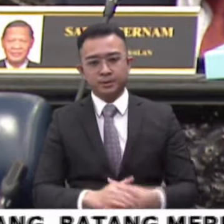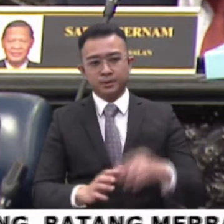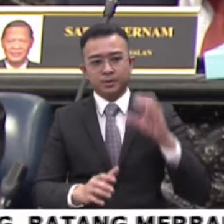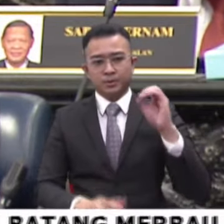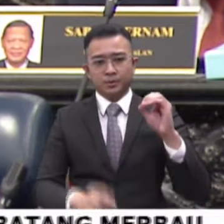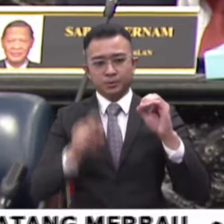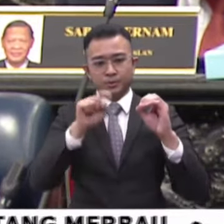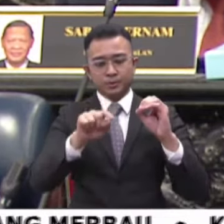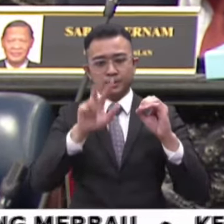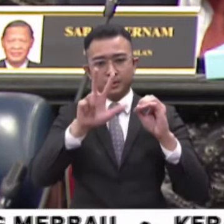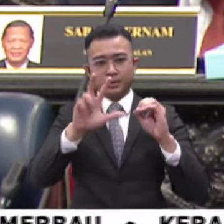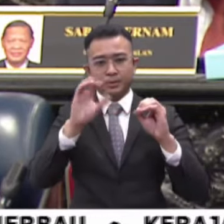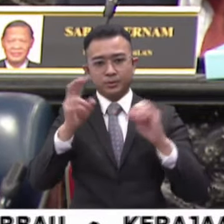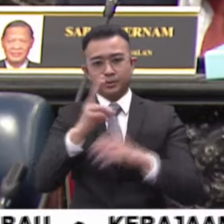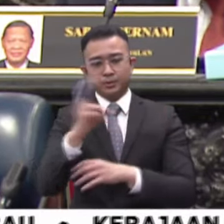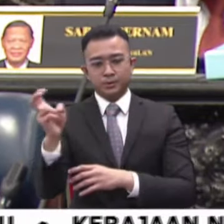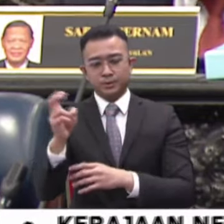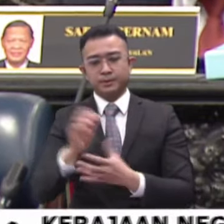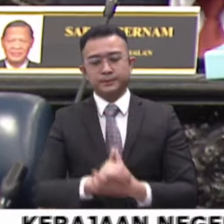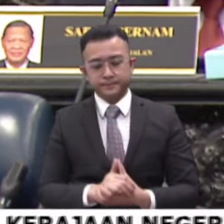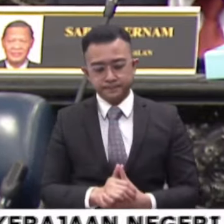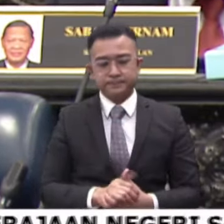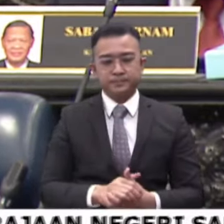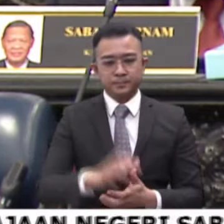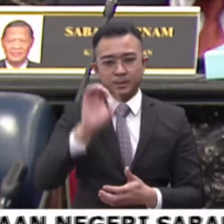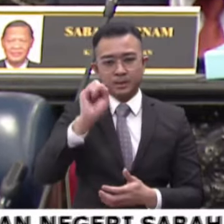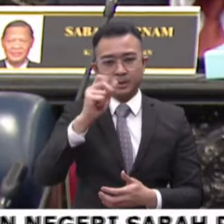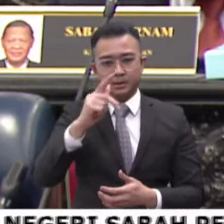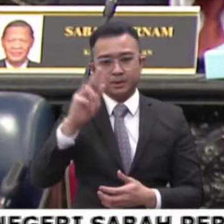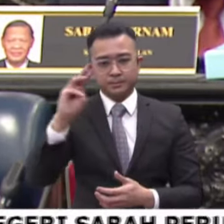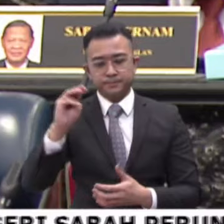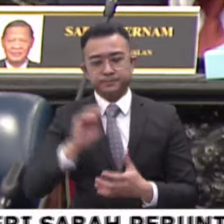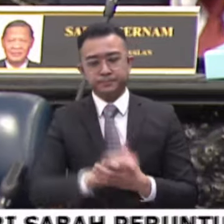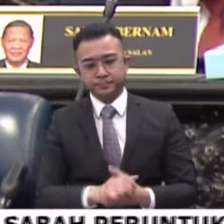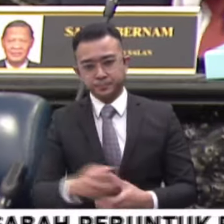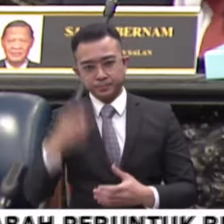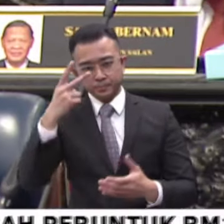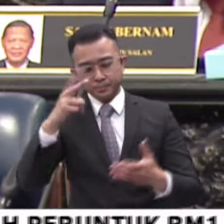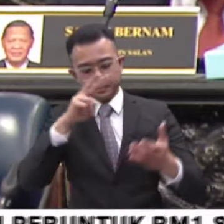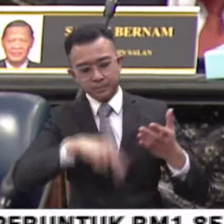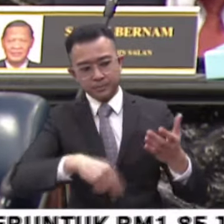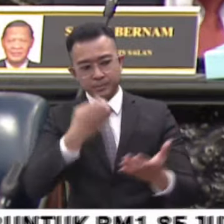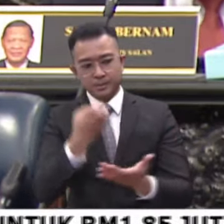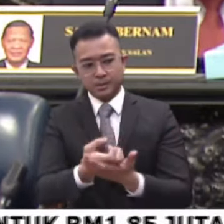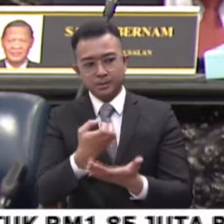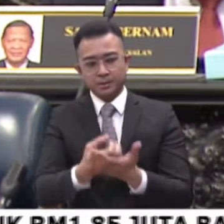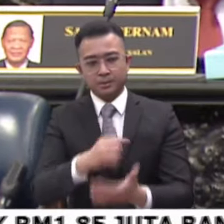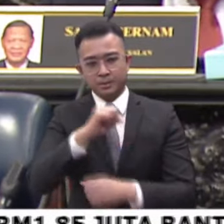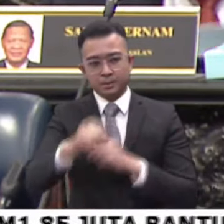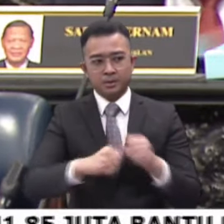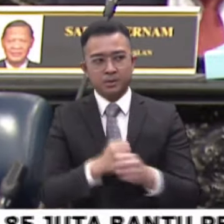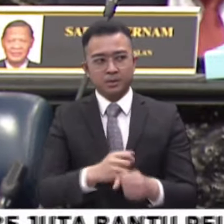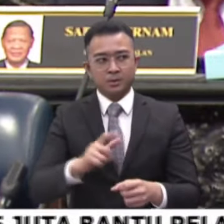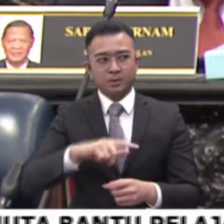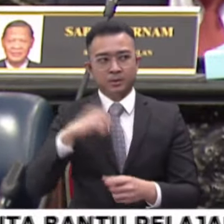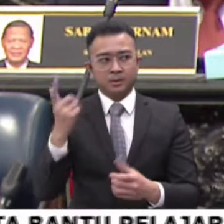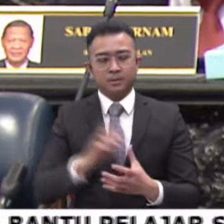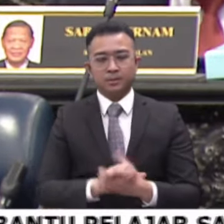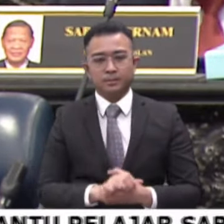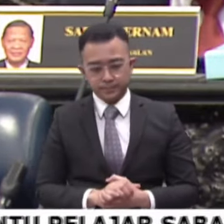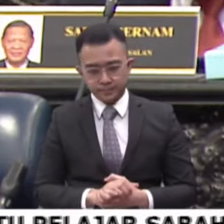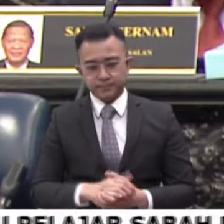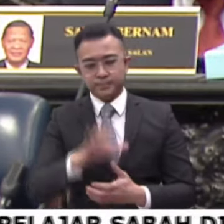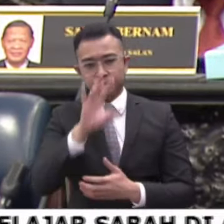0302 Suruhanjaya Koperasi Malaysia, SKM. meneliti bajet pada tahun lepas 2022 sebanyak